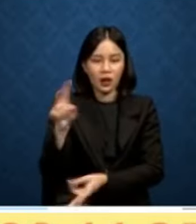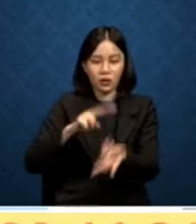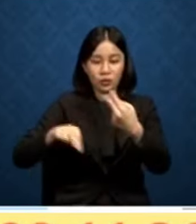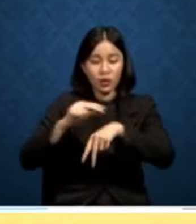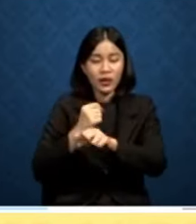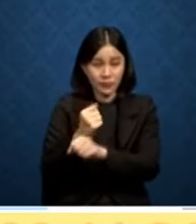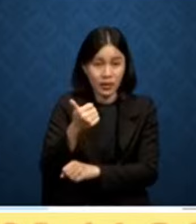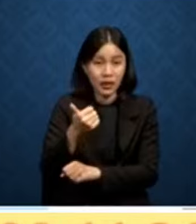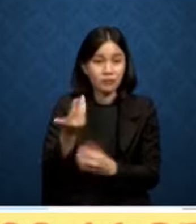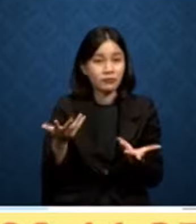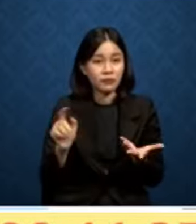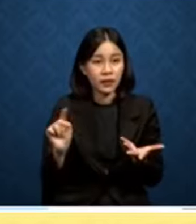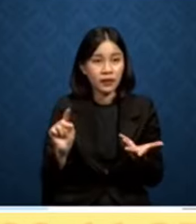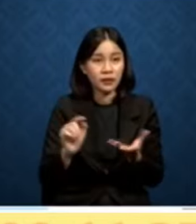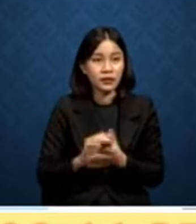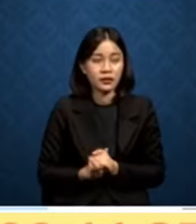็คได้ไ